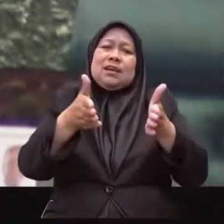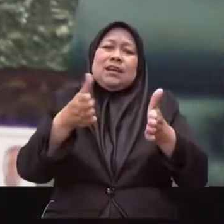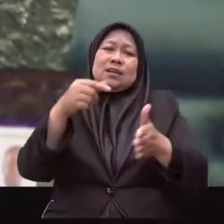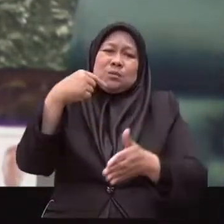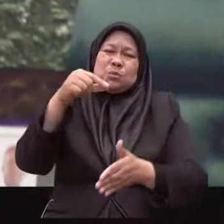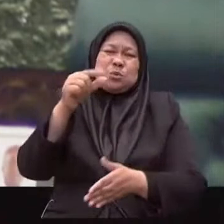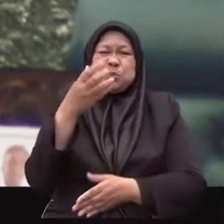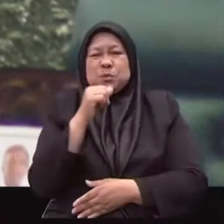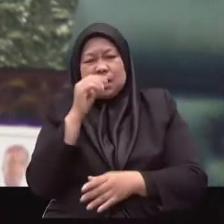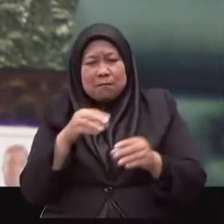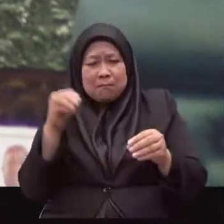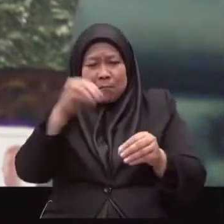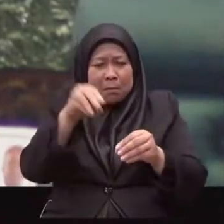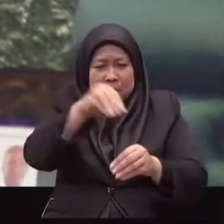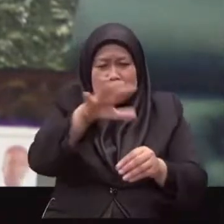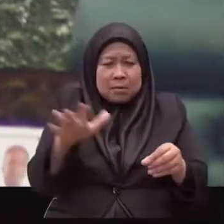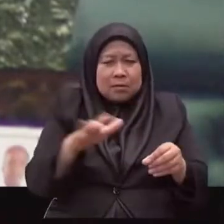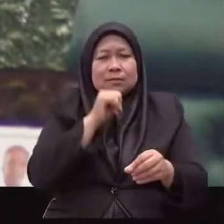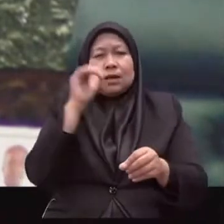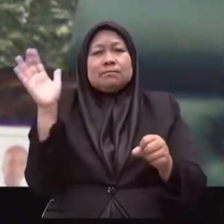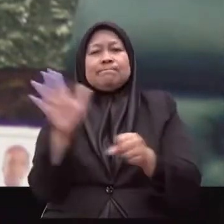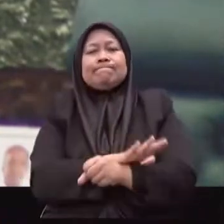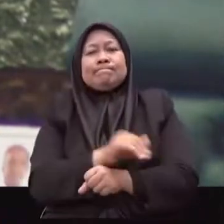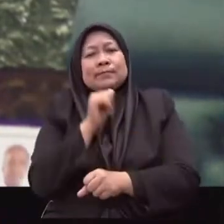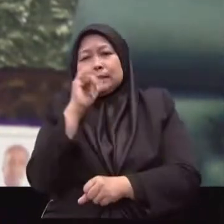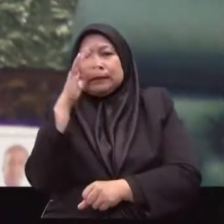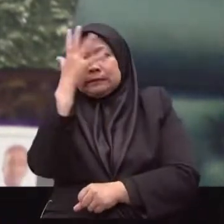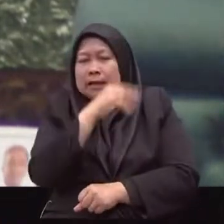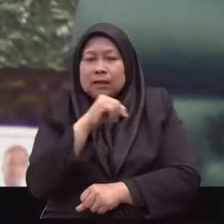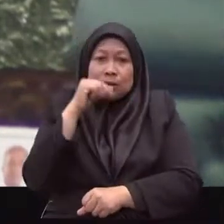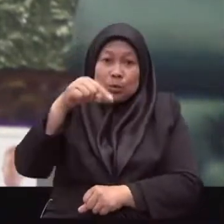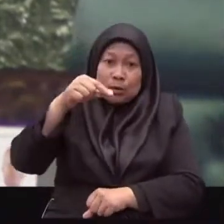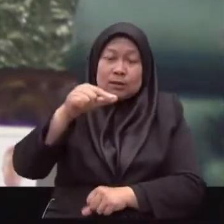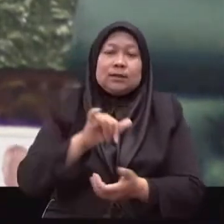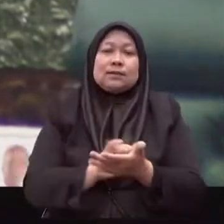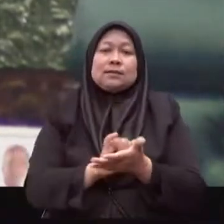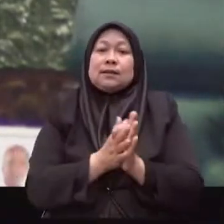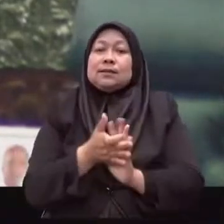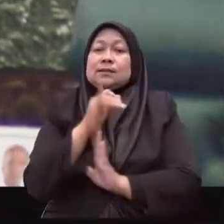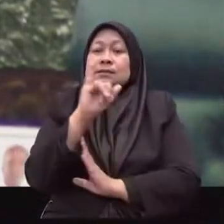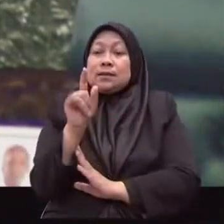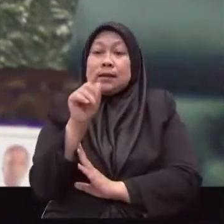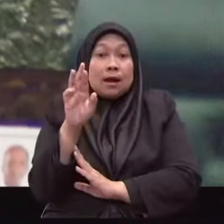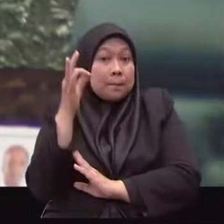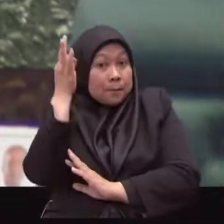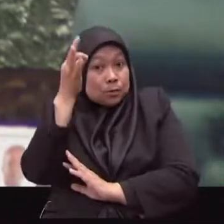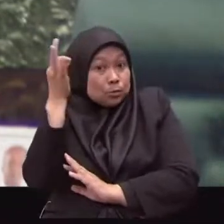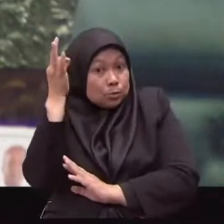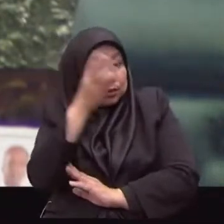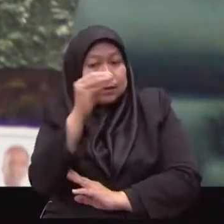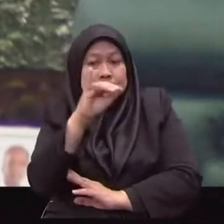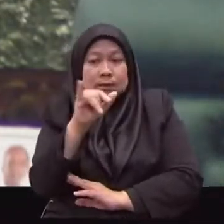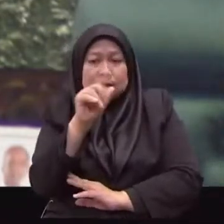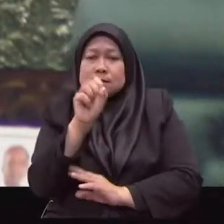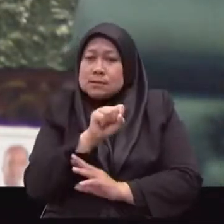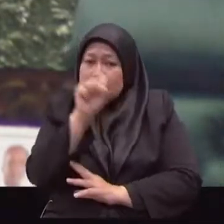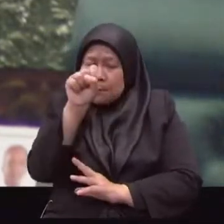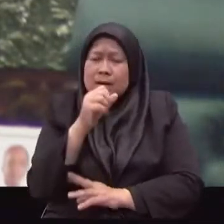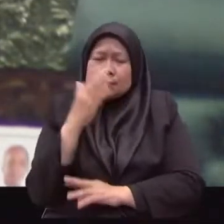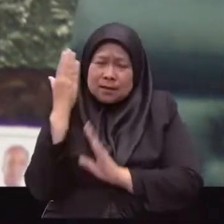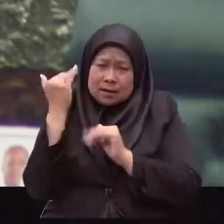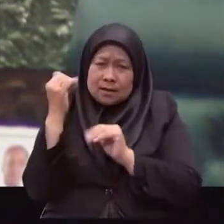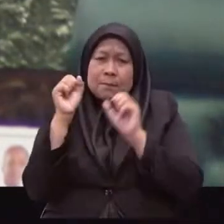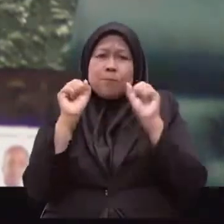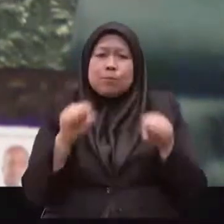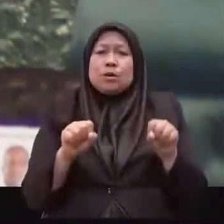sokongan bukan saja membuktikan keyakinan keturunan tetapi juga